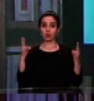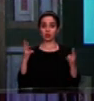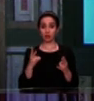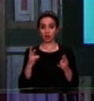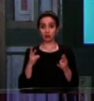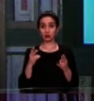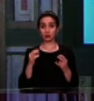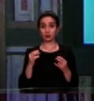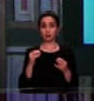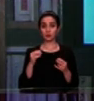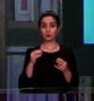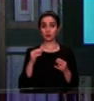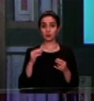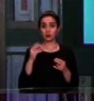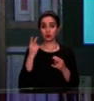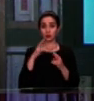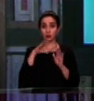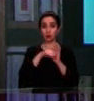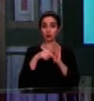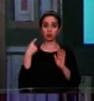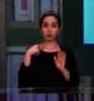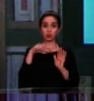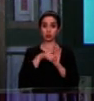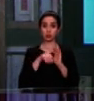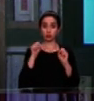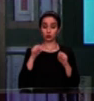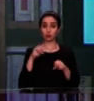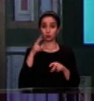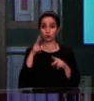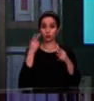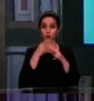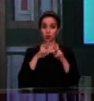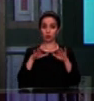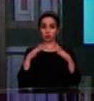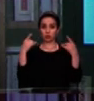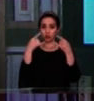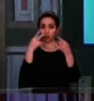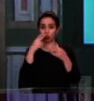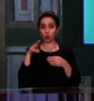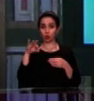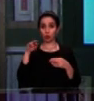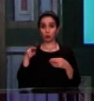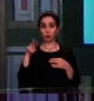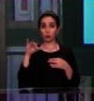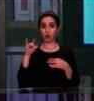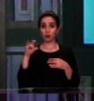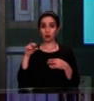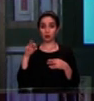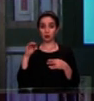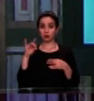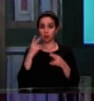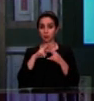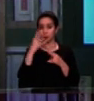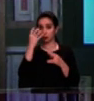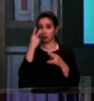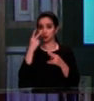kerakli qiymatlarni kiritishimiz mumkin. Bu yerda ekranda ko'rib turganingizdek top parametri matnni